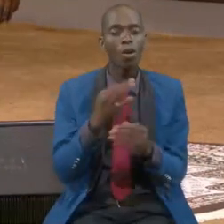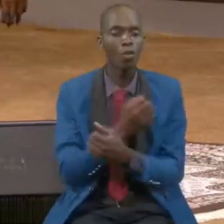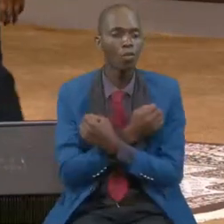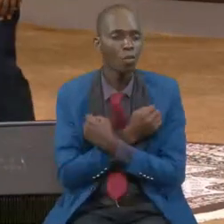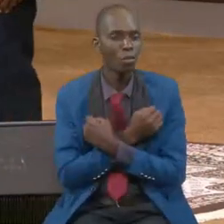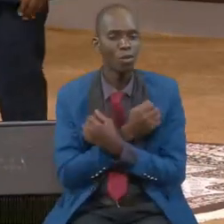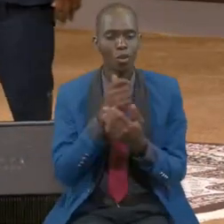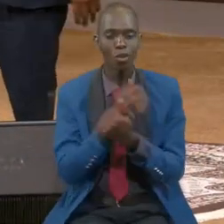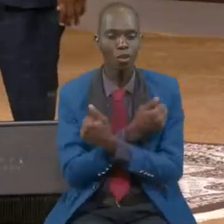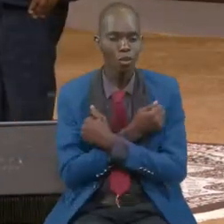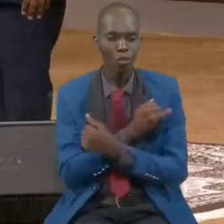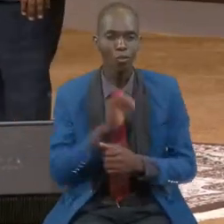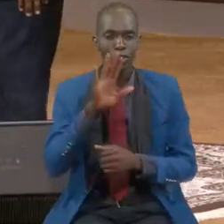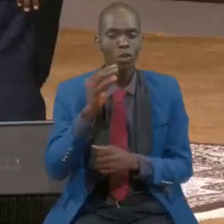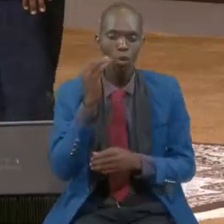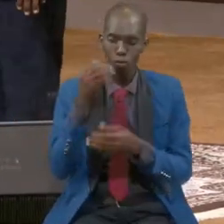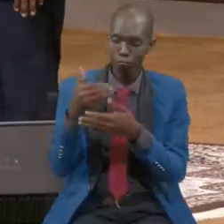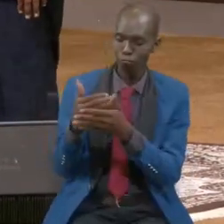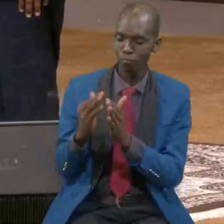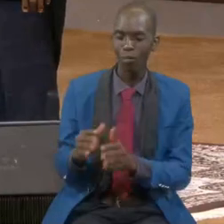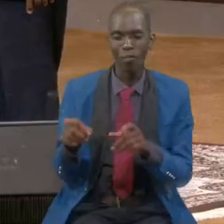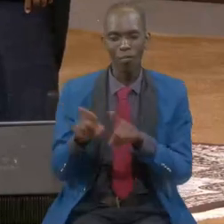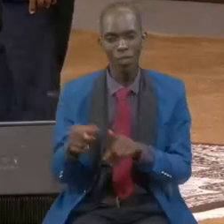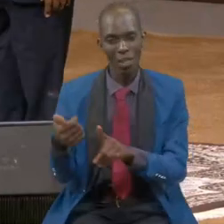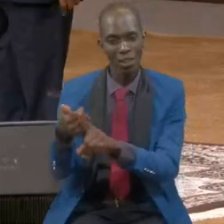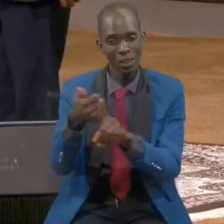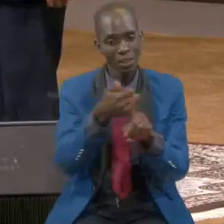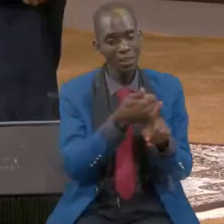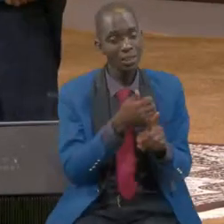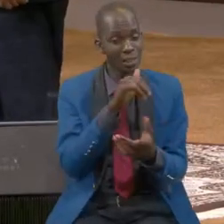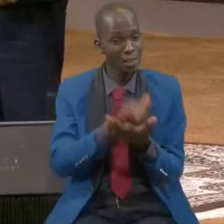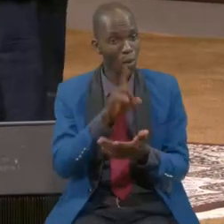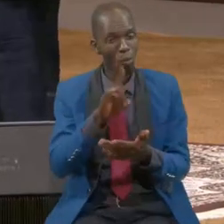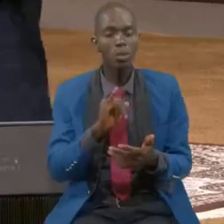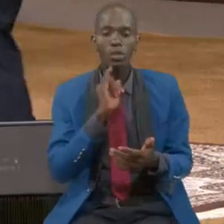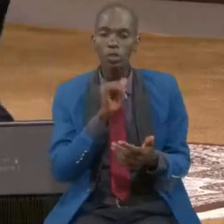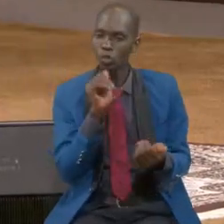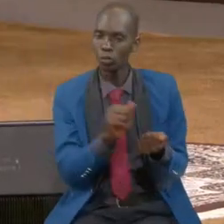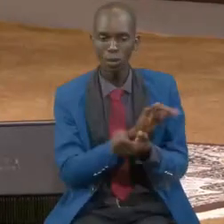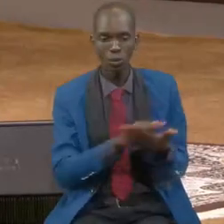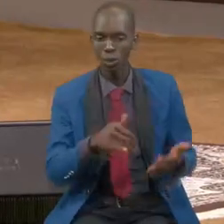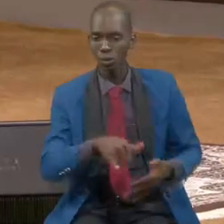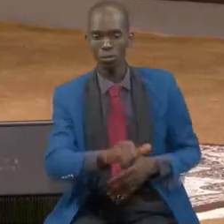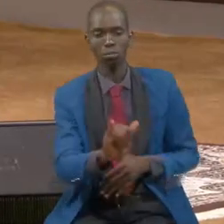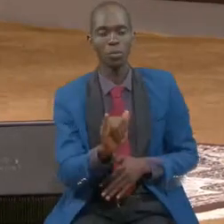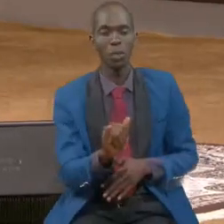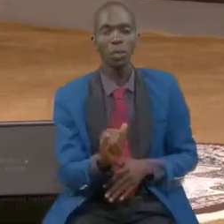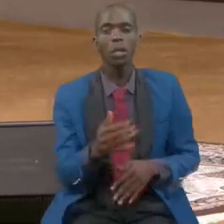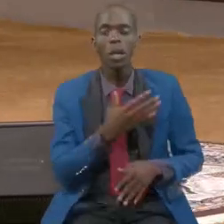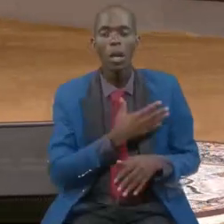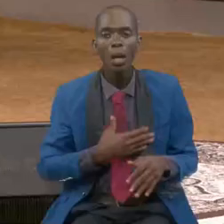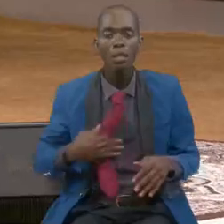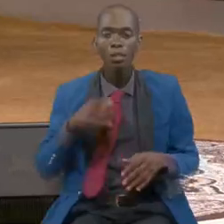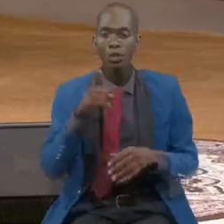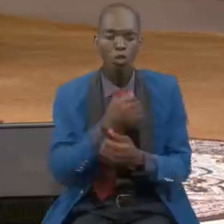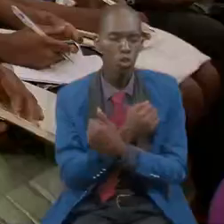la loi d'amour en aimant son prochain comme soi-même, cela n'est pas aboli. En aimant le